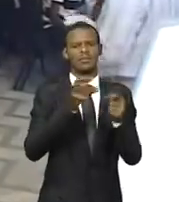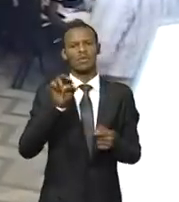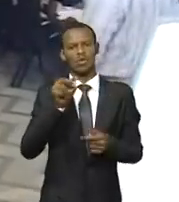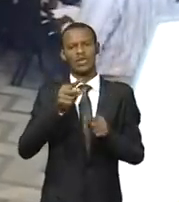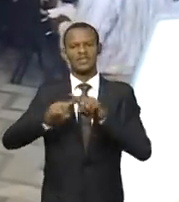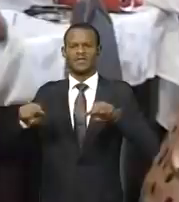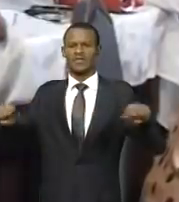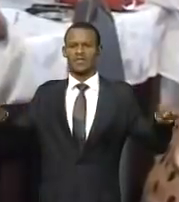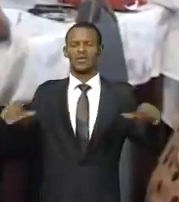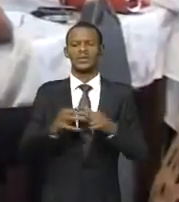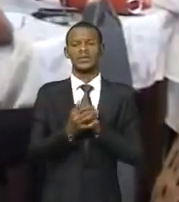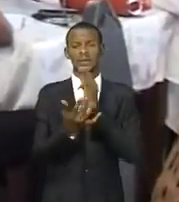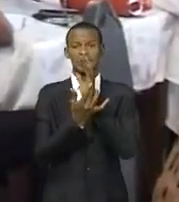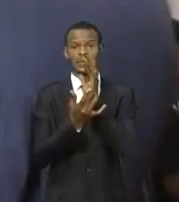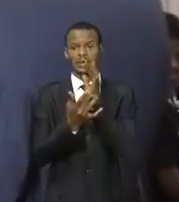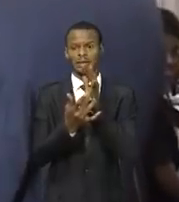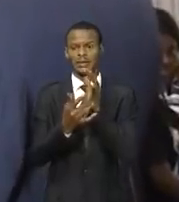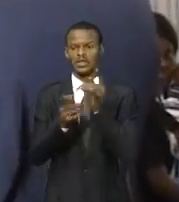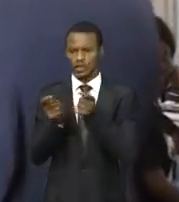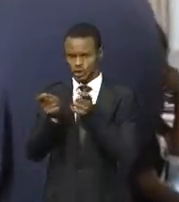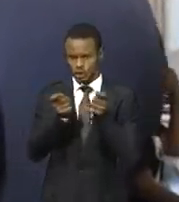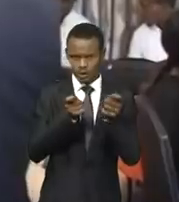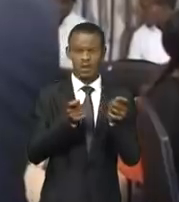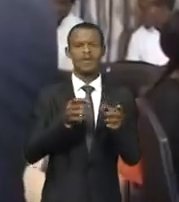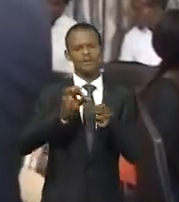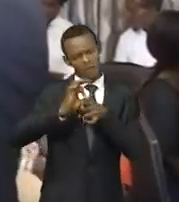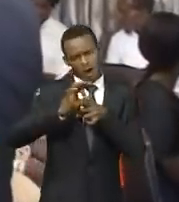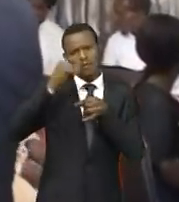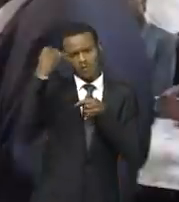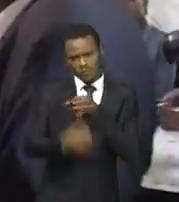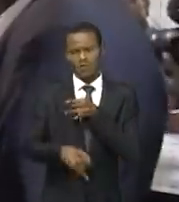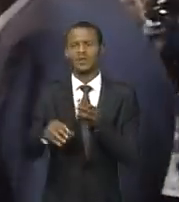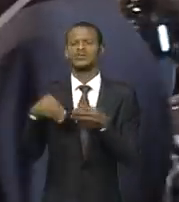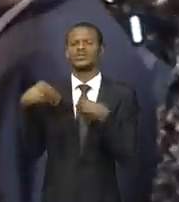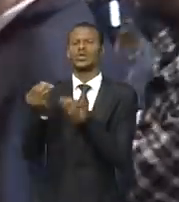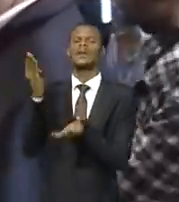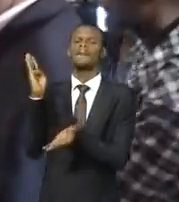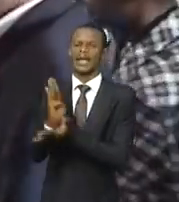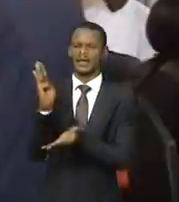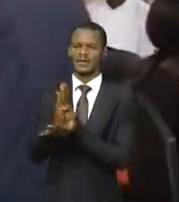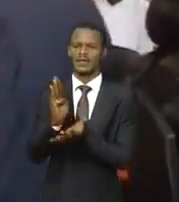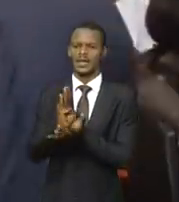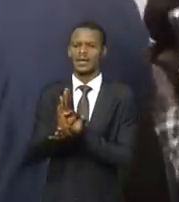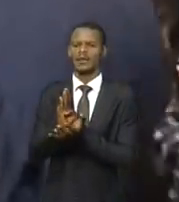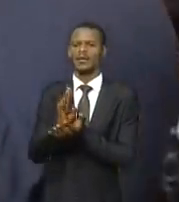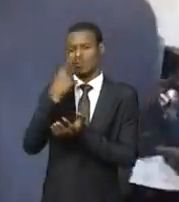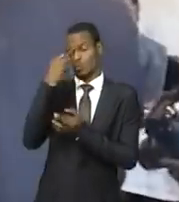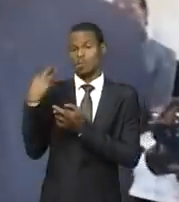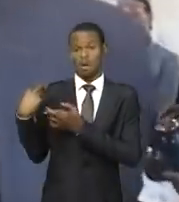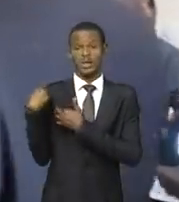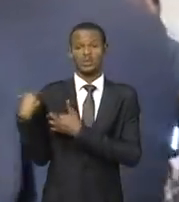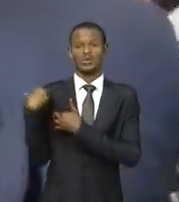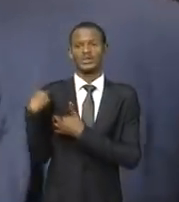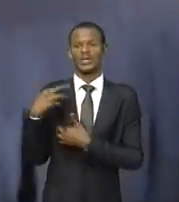également évoquées à cette formation, sanctionnée par la remise des brevets au leader de l'action Denise Nyakeru